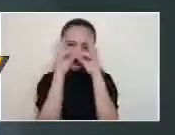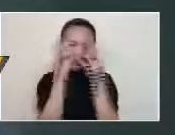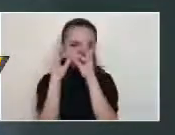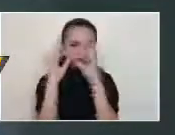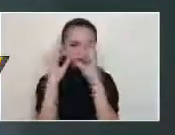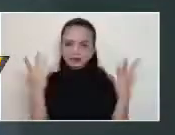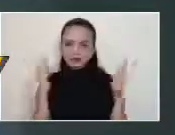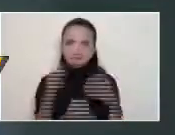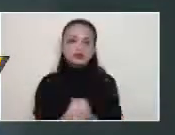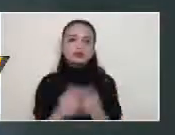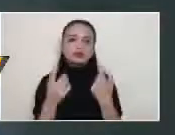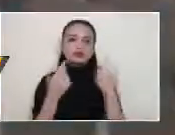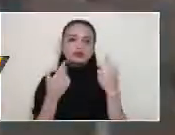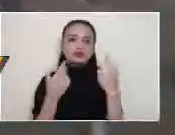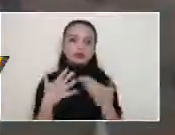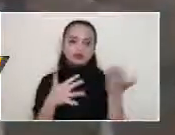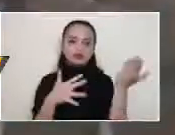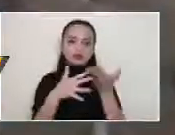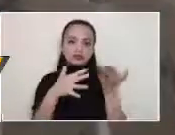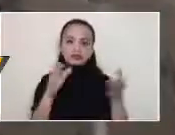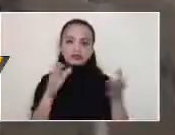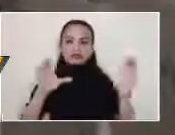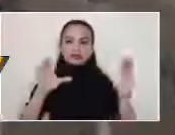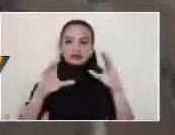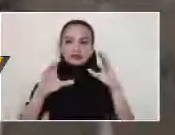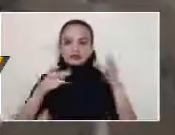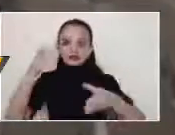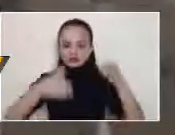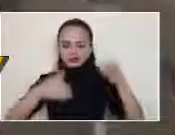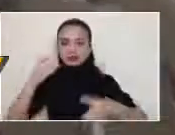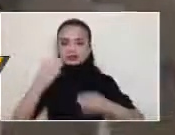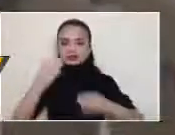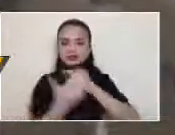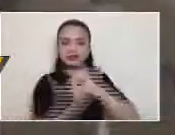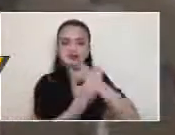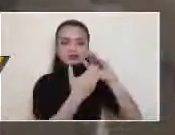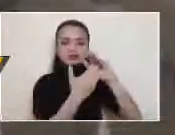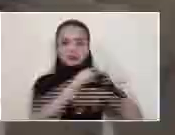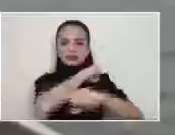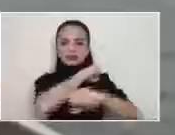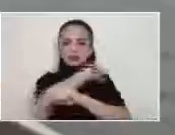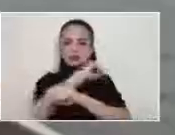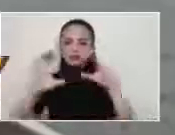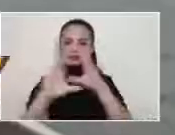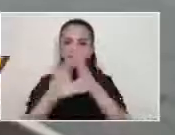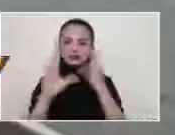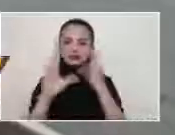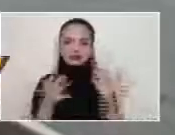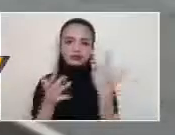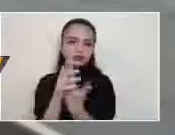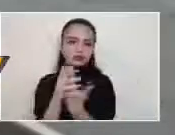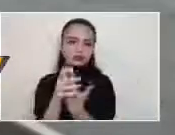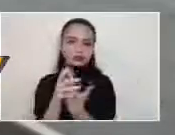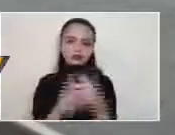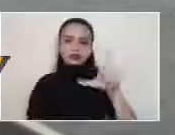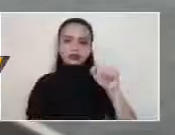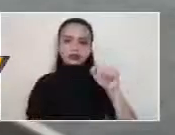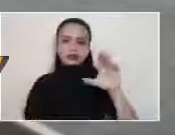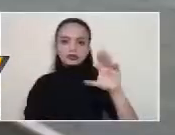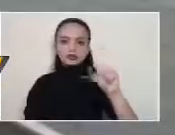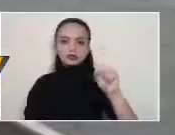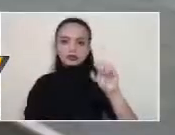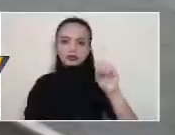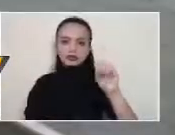sa harap ng mga kritisismo na discriminatory ang nasabing programa. Ayon sa opisyal, hihimukin nila mga Pinoy domestic